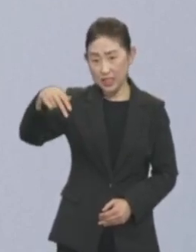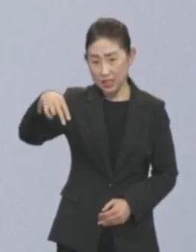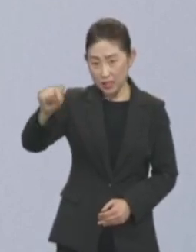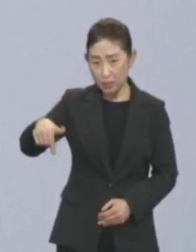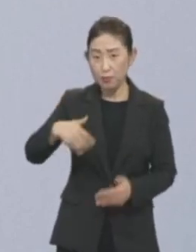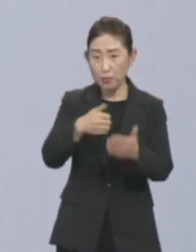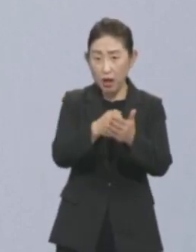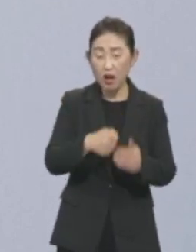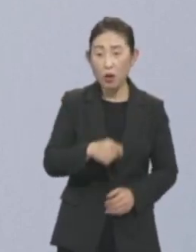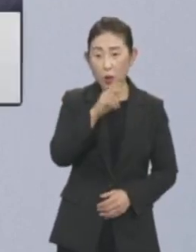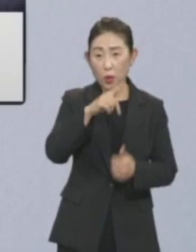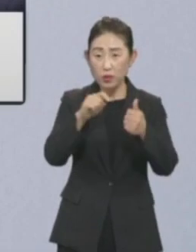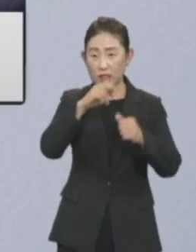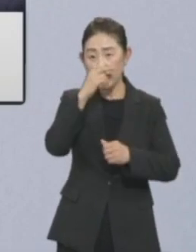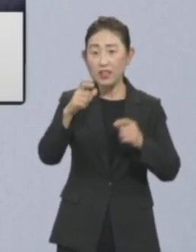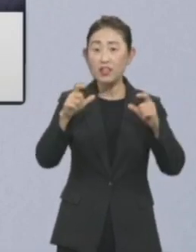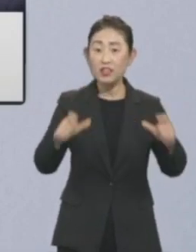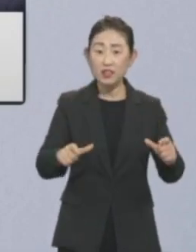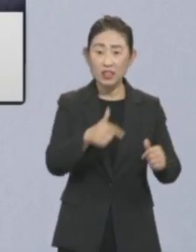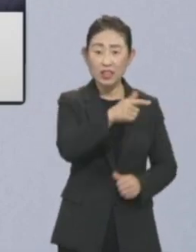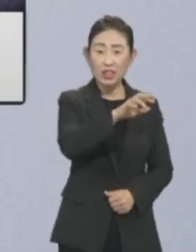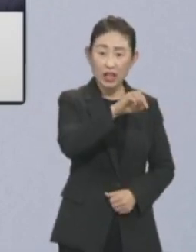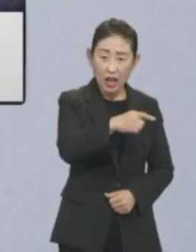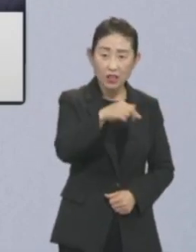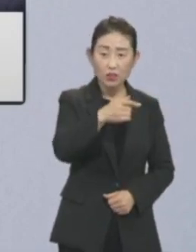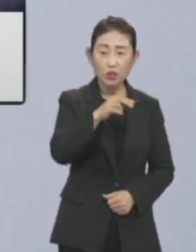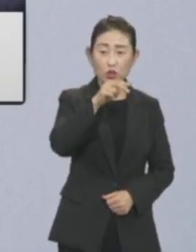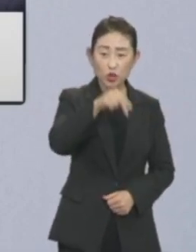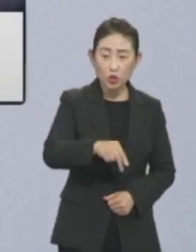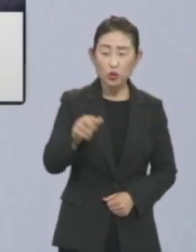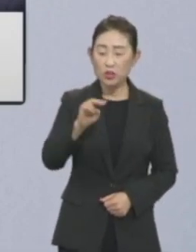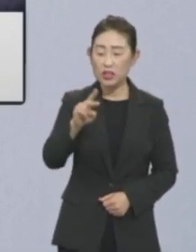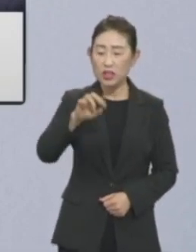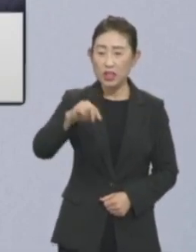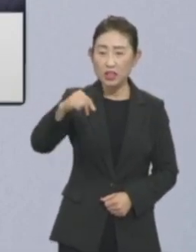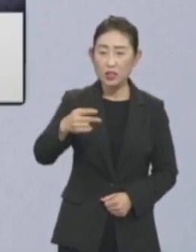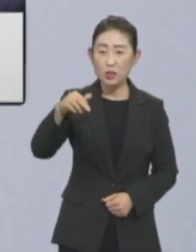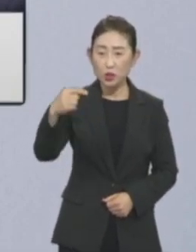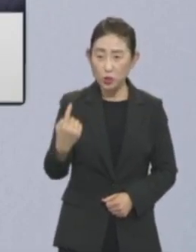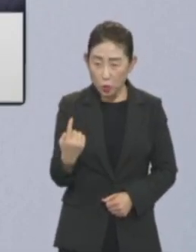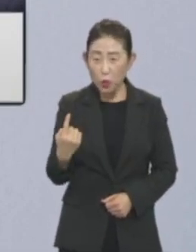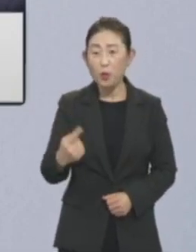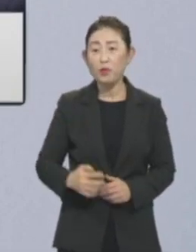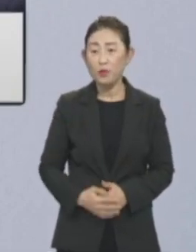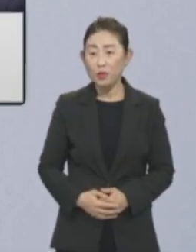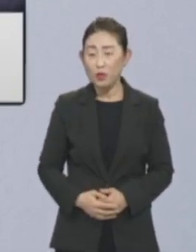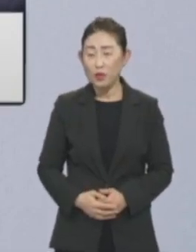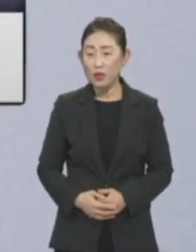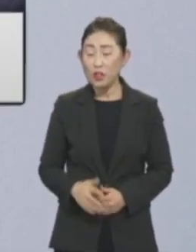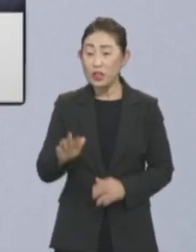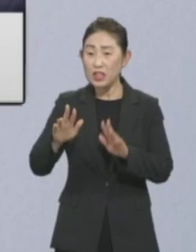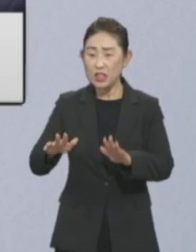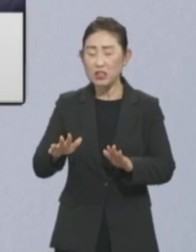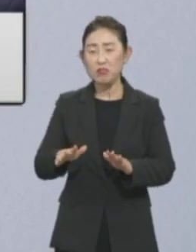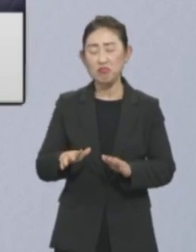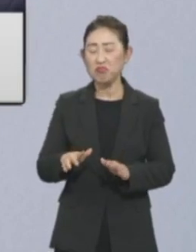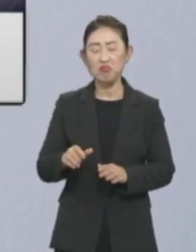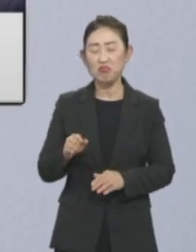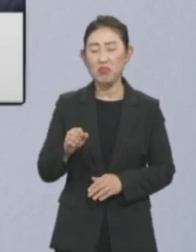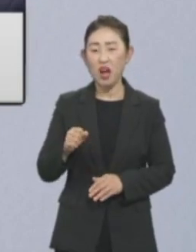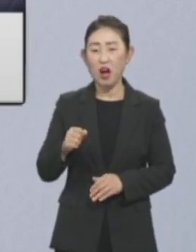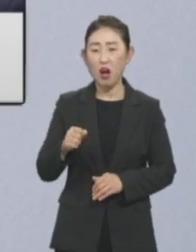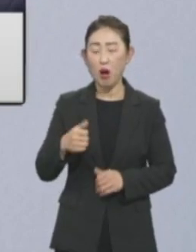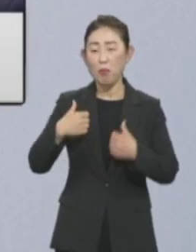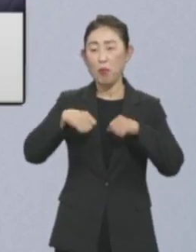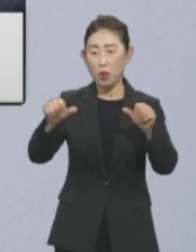홍성예산 전 대통령실 수석과 양승조 충남지사가 본선에 진출한 가운데 경선을 거부한 홍문표